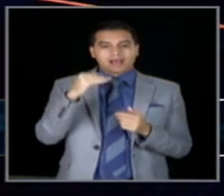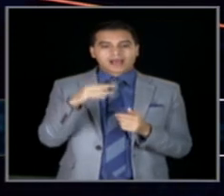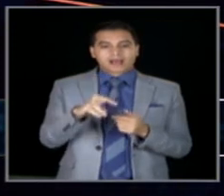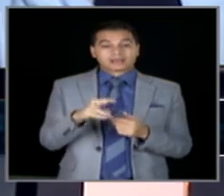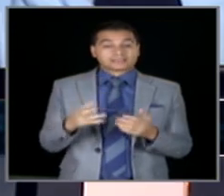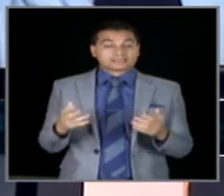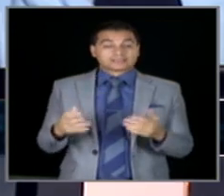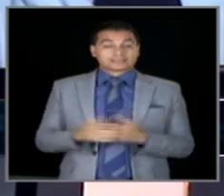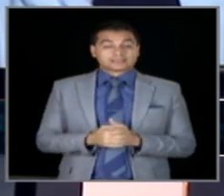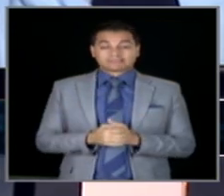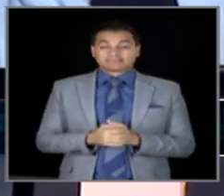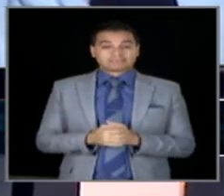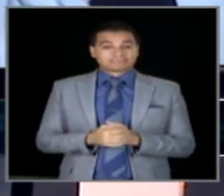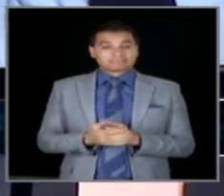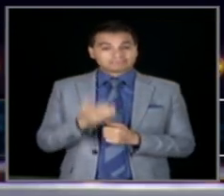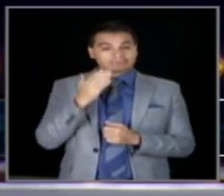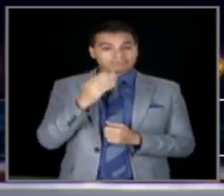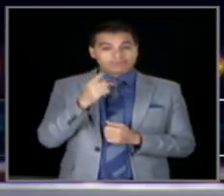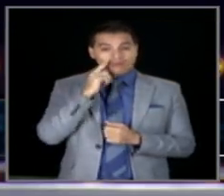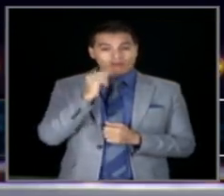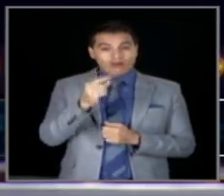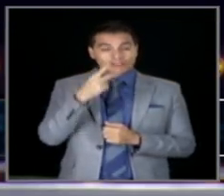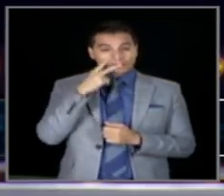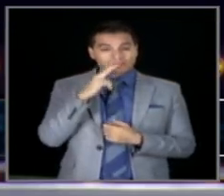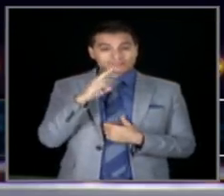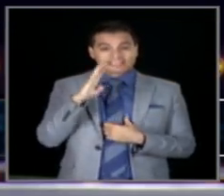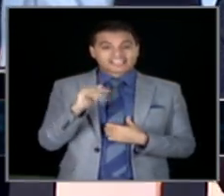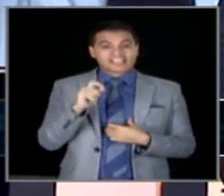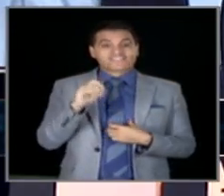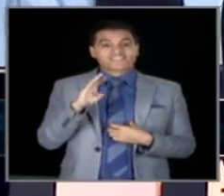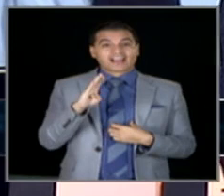يا راجل يا راجل، كيفك أنت